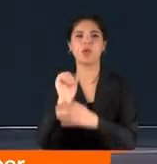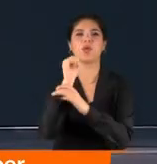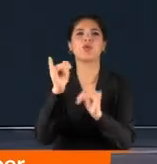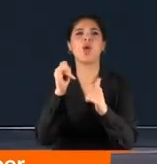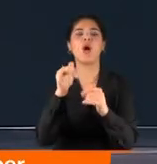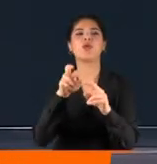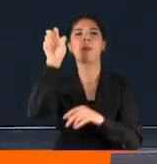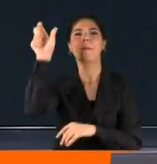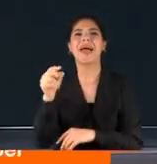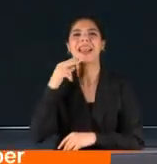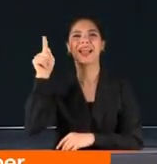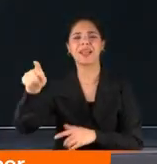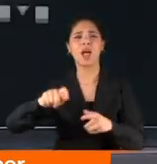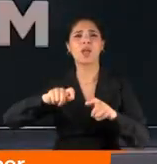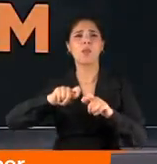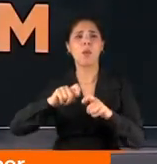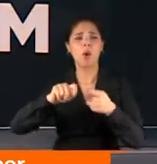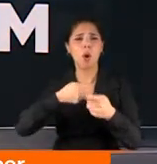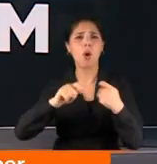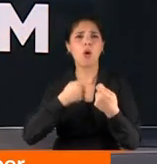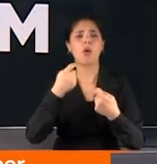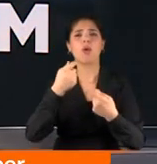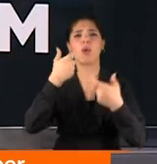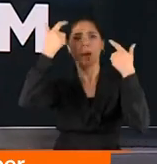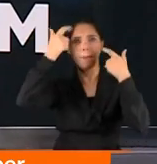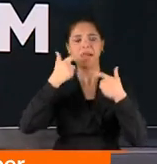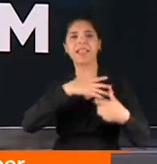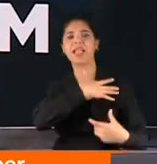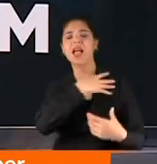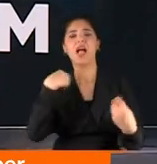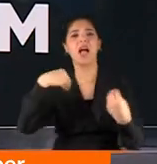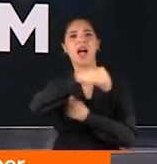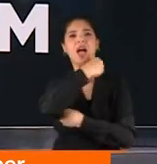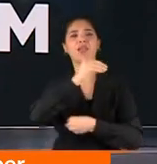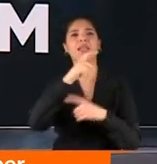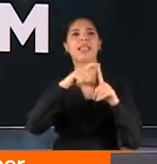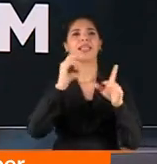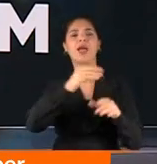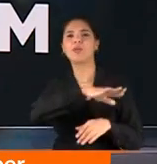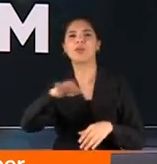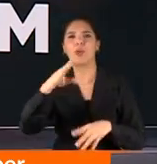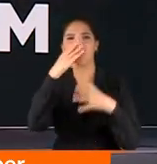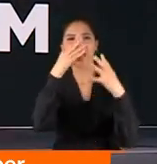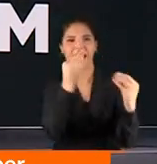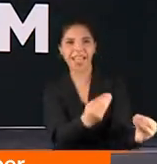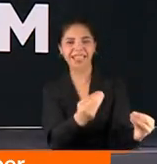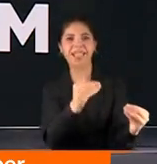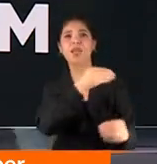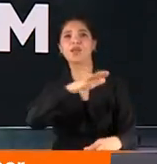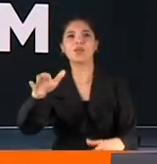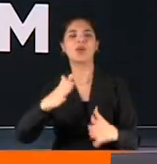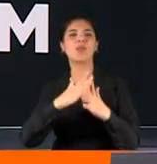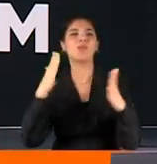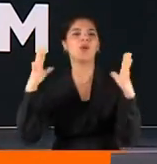Usta oyuncu Ferhan Kutman ördüğü onlarca bere ve askıyı Diyarbakır'daki çocuklara yolladı. El emeği, göz nuru hediyeler çocuklara çok büyük